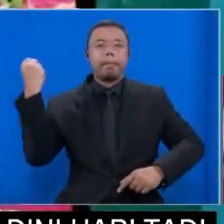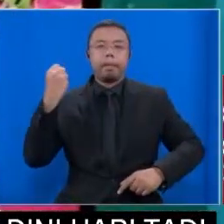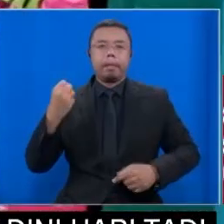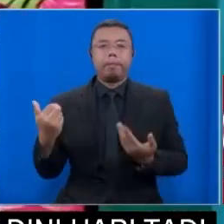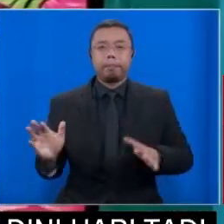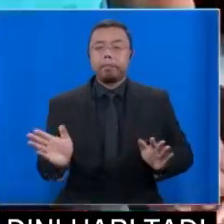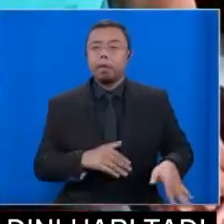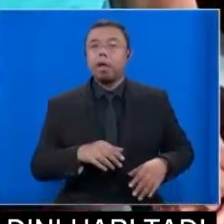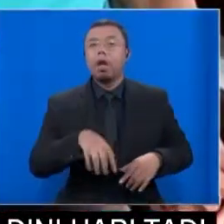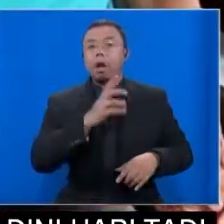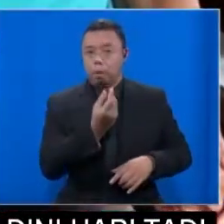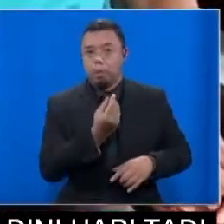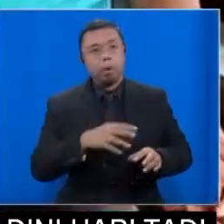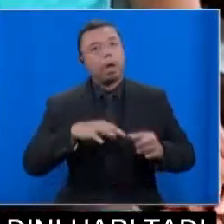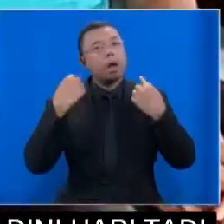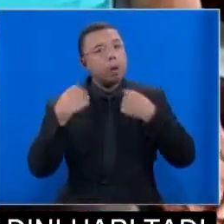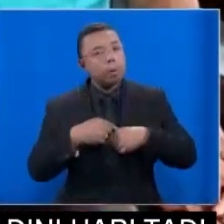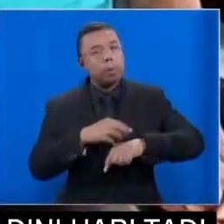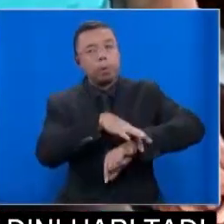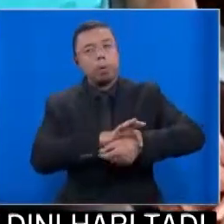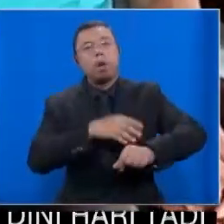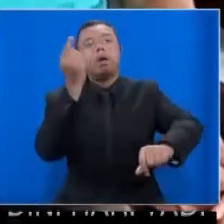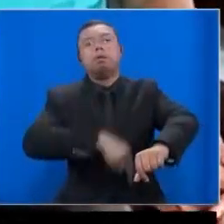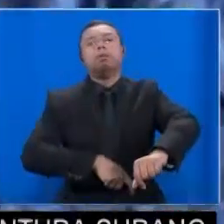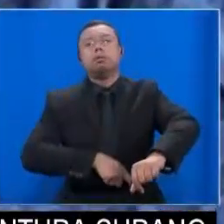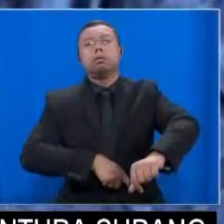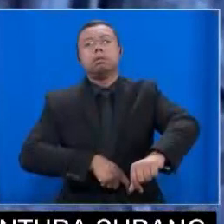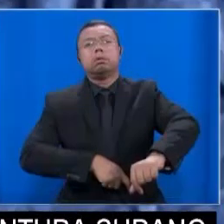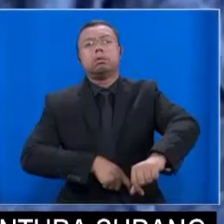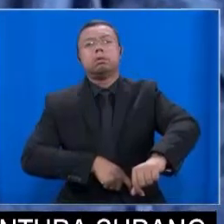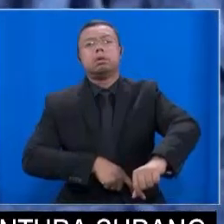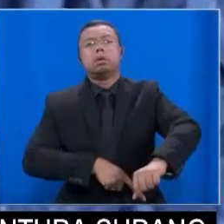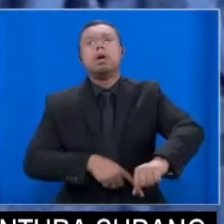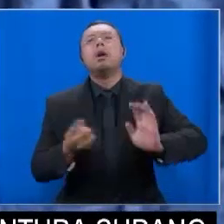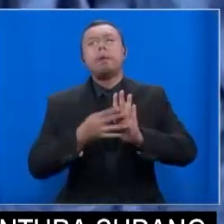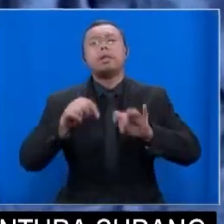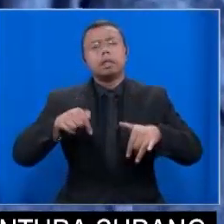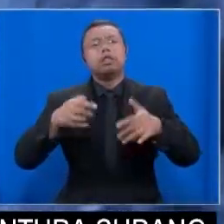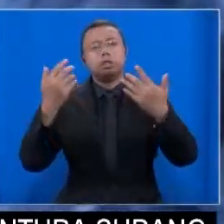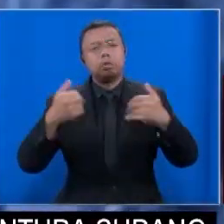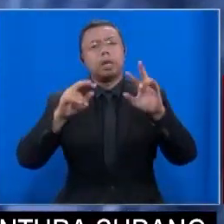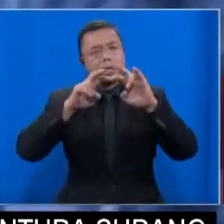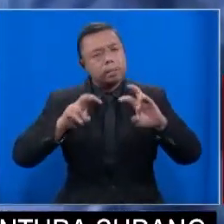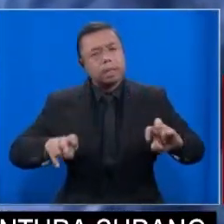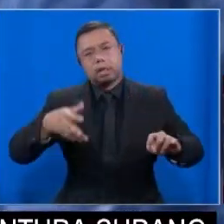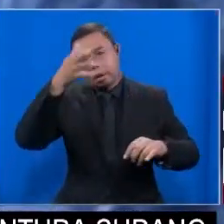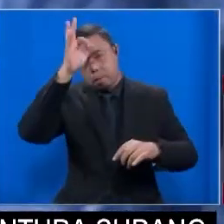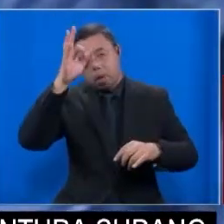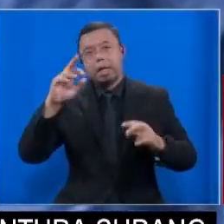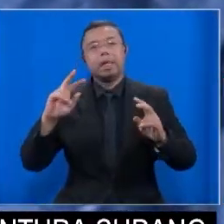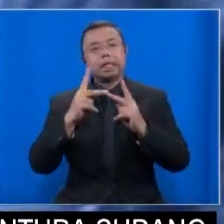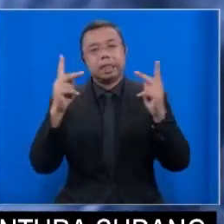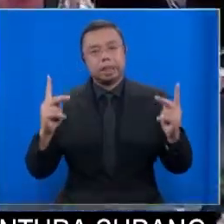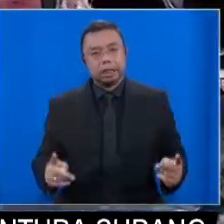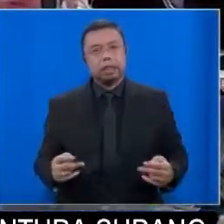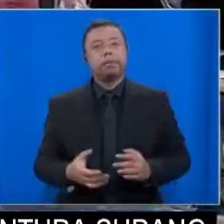Selain merampas harta benda, pelaku juga melukai tangan korban dengan celurit. Kasus perampokan ini tengah dalam penyelidikan Satreskrim Polres